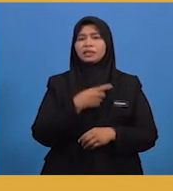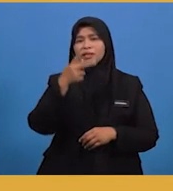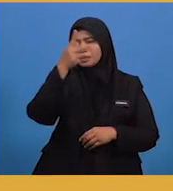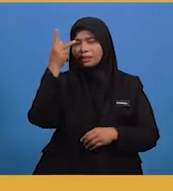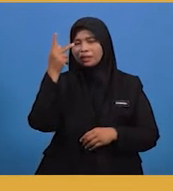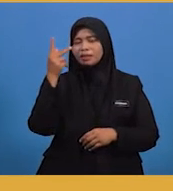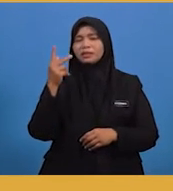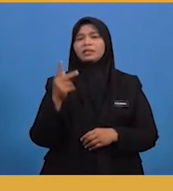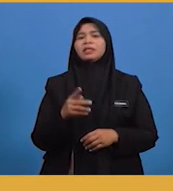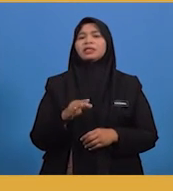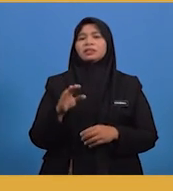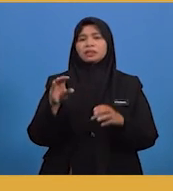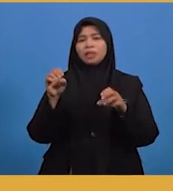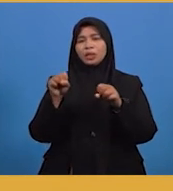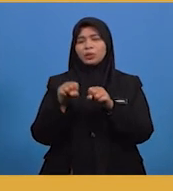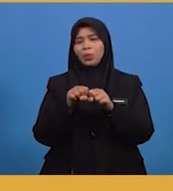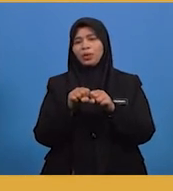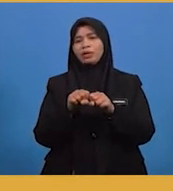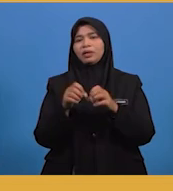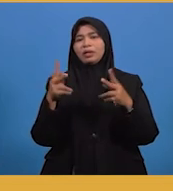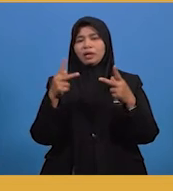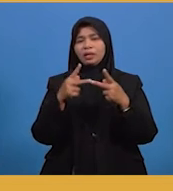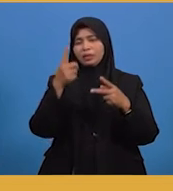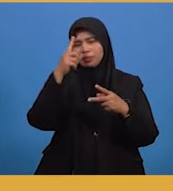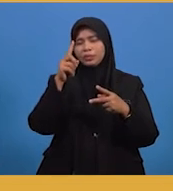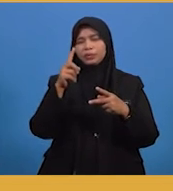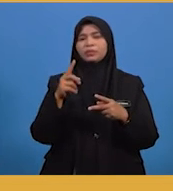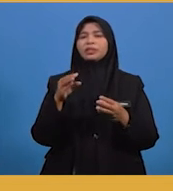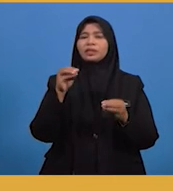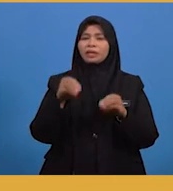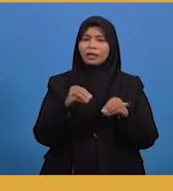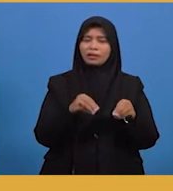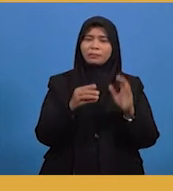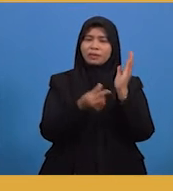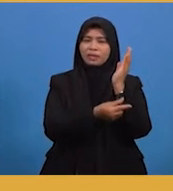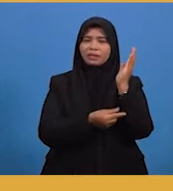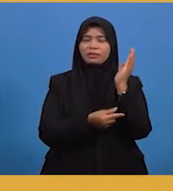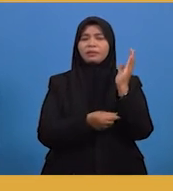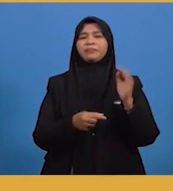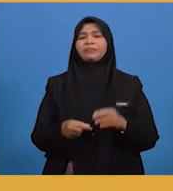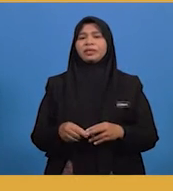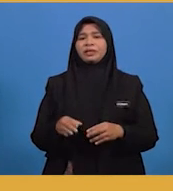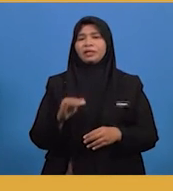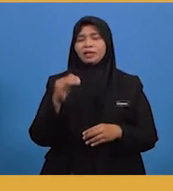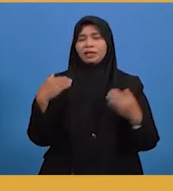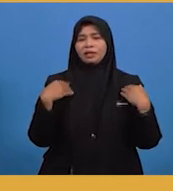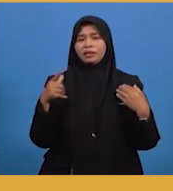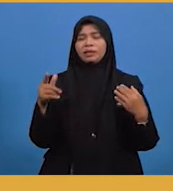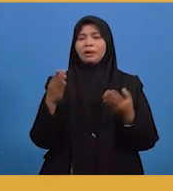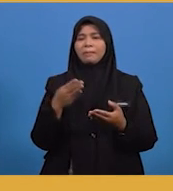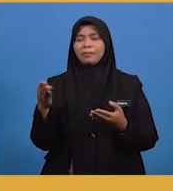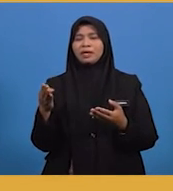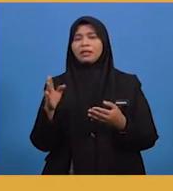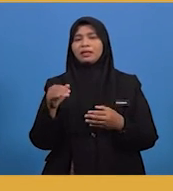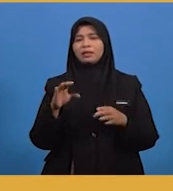yang sesuai untuk tanaman komersial getah ini. Getah merupakan bahan mentah bagi membuat tayar